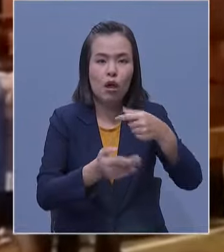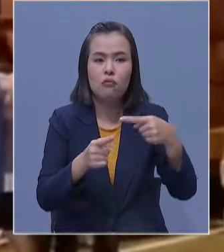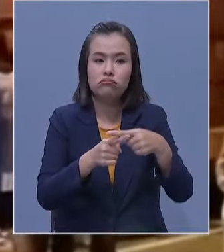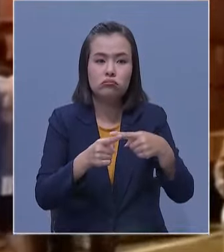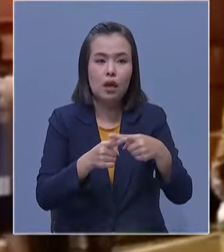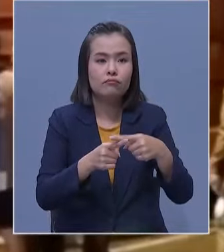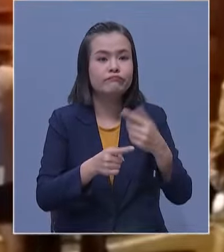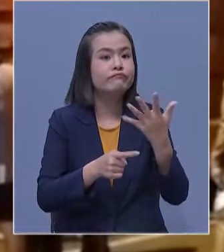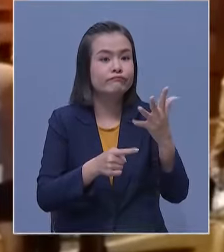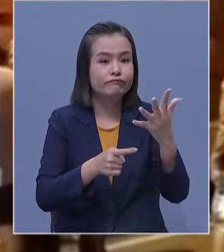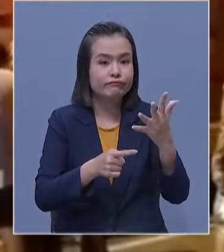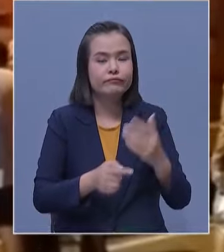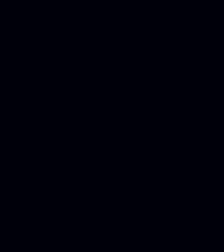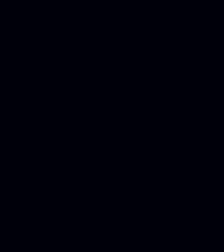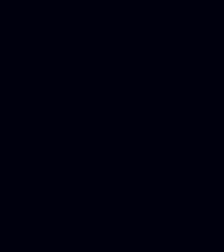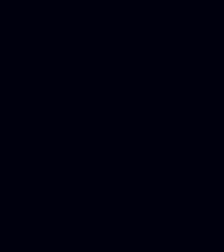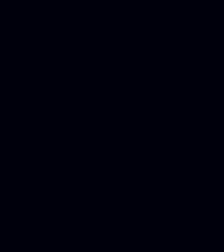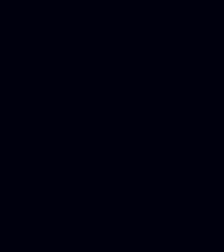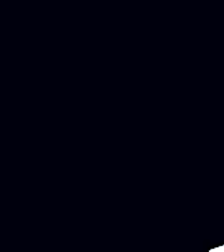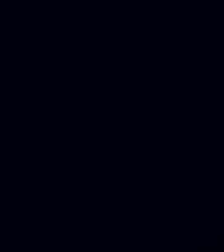รับบาดเจ็บนะคะ